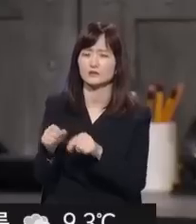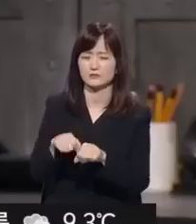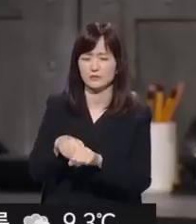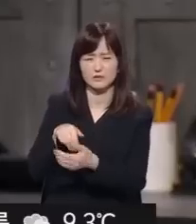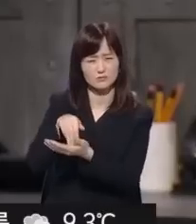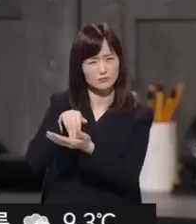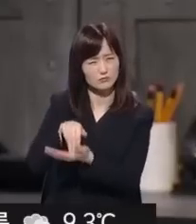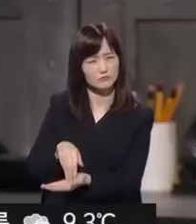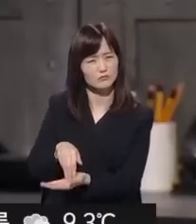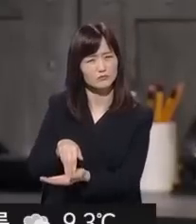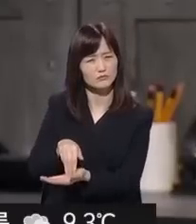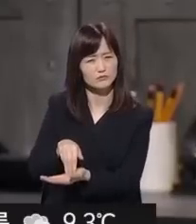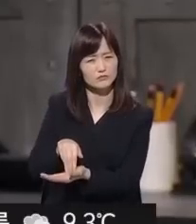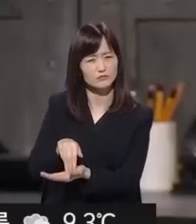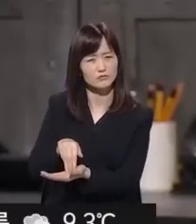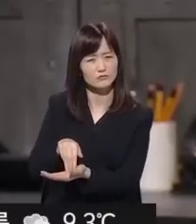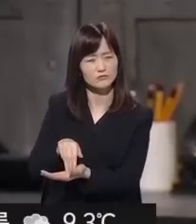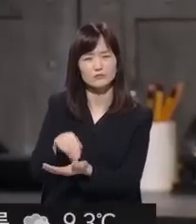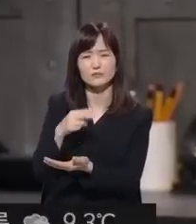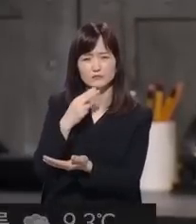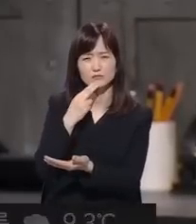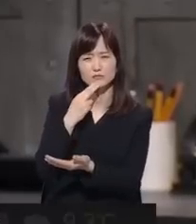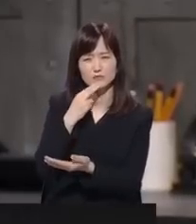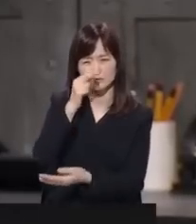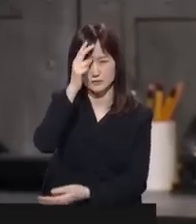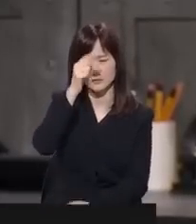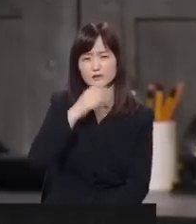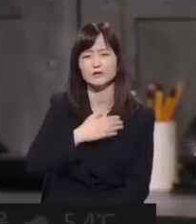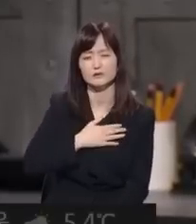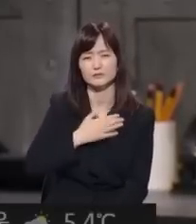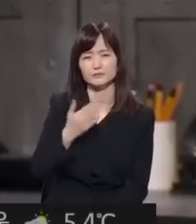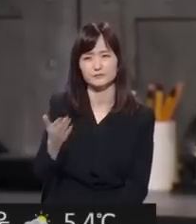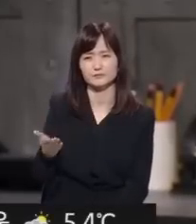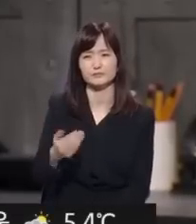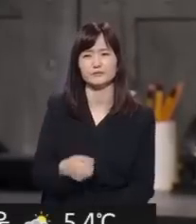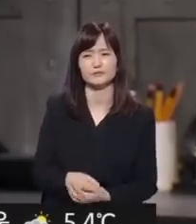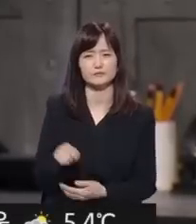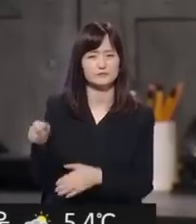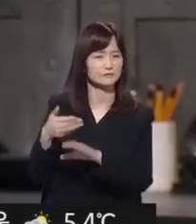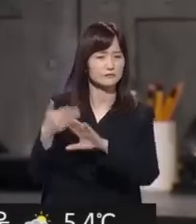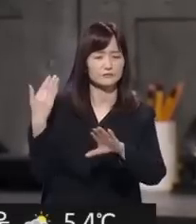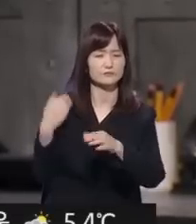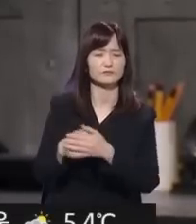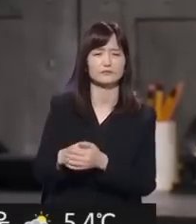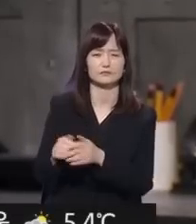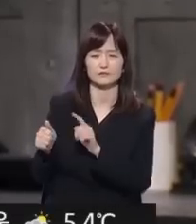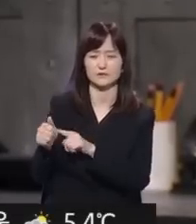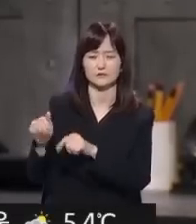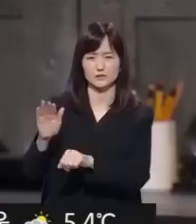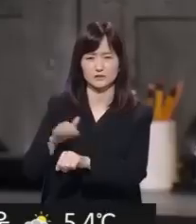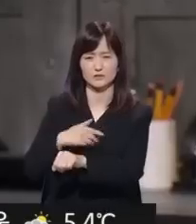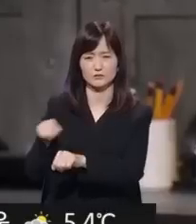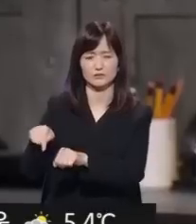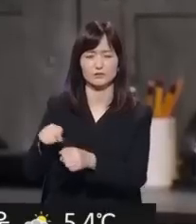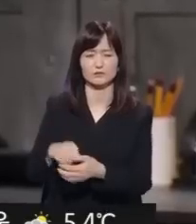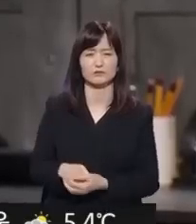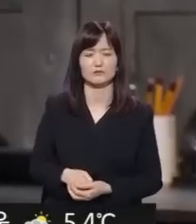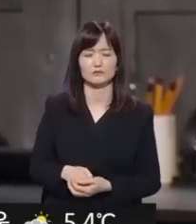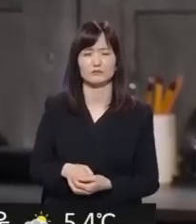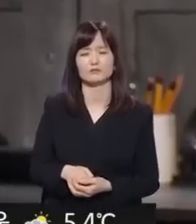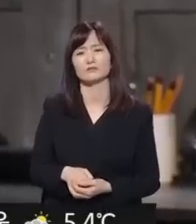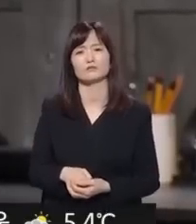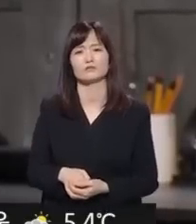강력하게 처벌하고자 하는 의도는 없었다라고 경찰에게 알렸다라고 하는데 그와 다르게 적반 화장실에 가해자 입장에 나와서